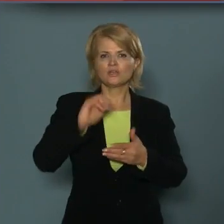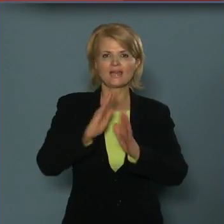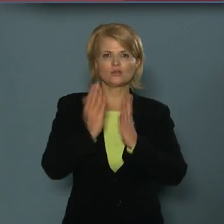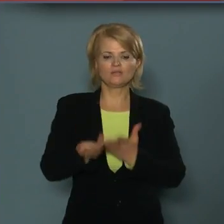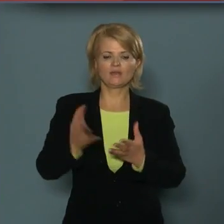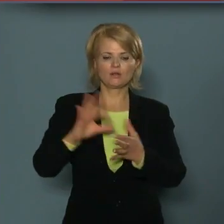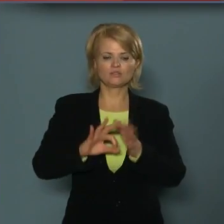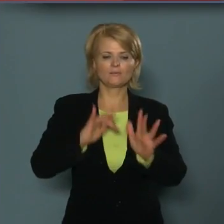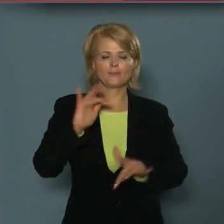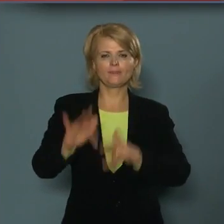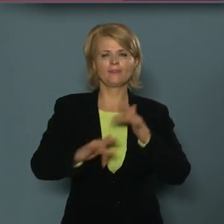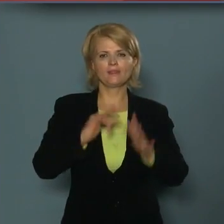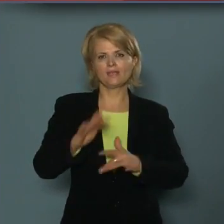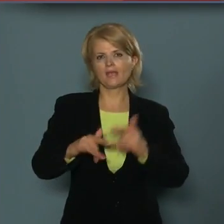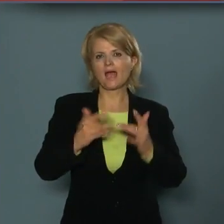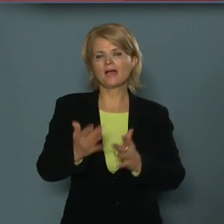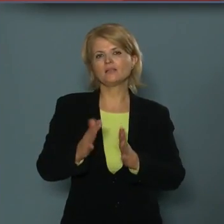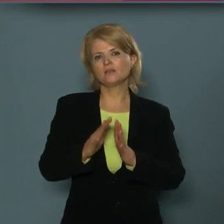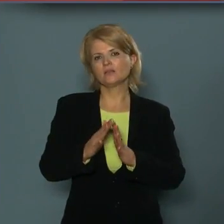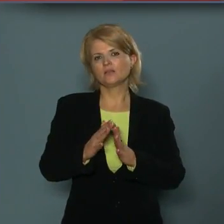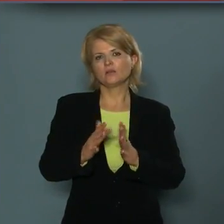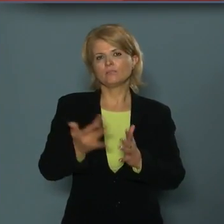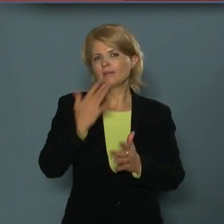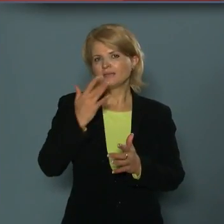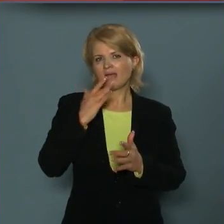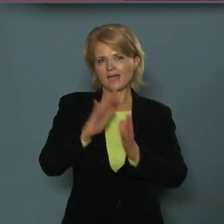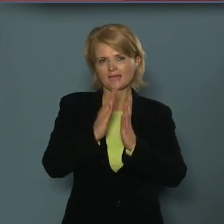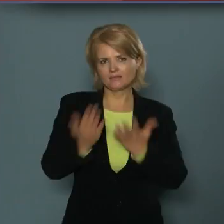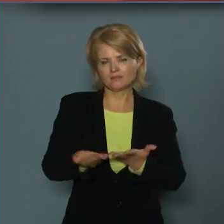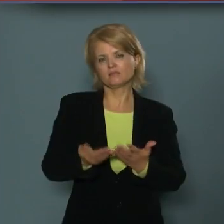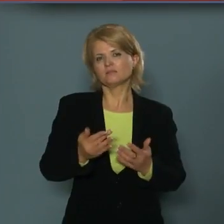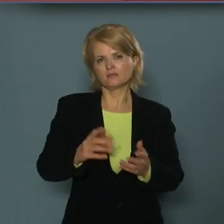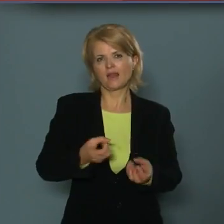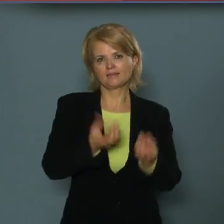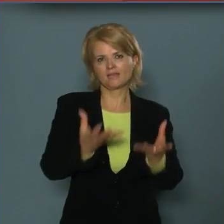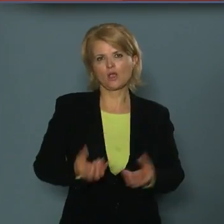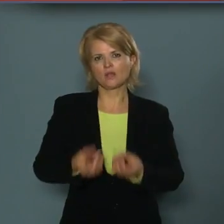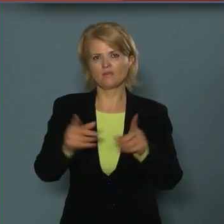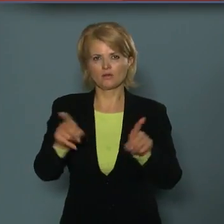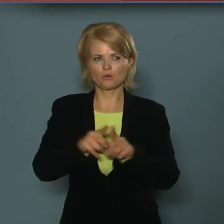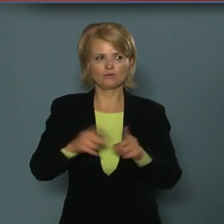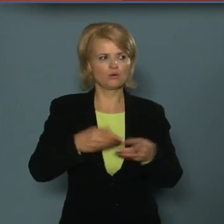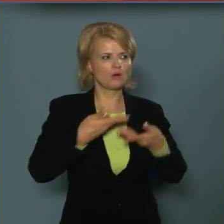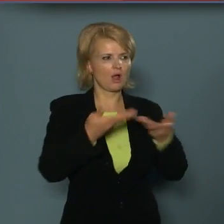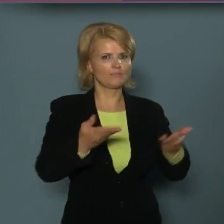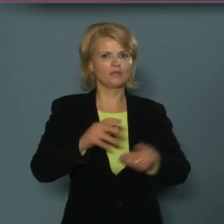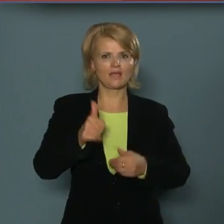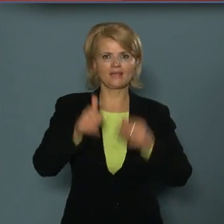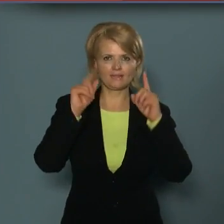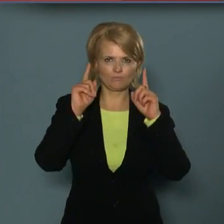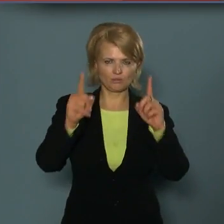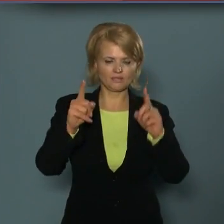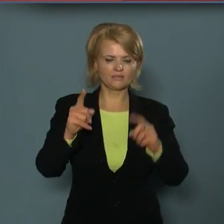néhány példányban csak rokonságban, szűk baráti körbe lett terjesztve, de ugyanaz szép nyomdai kivitelben egyet mondott annak